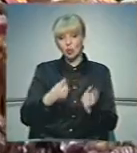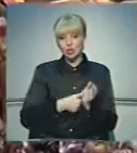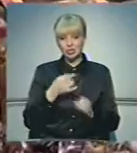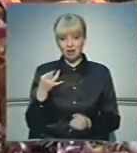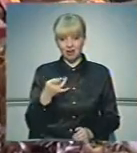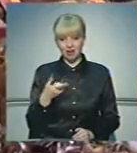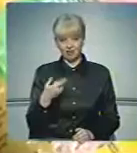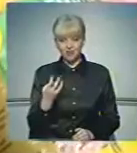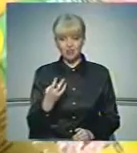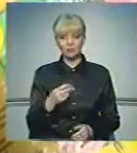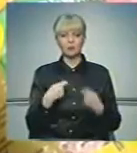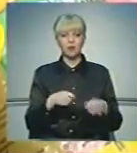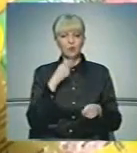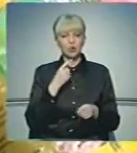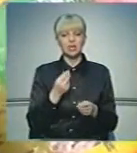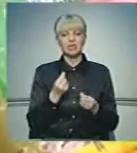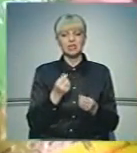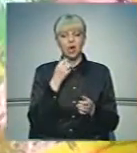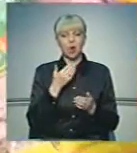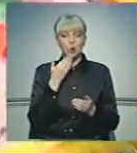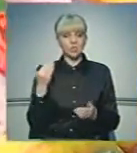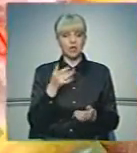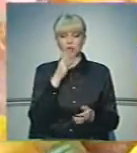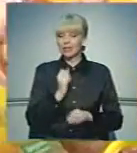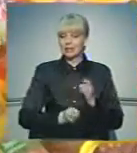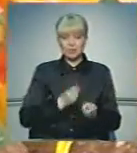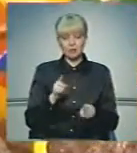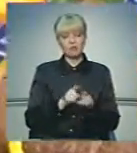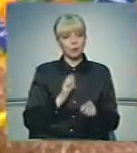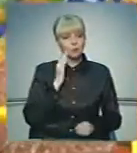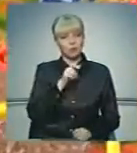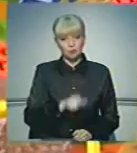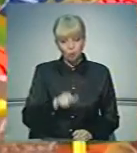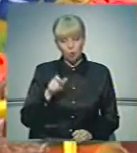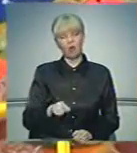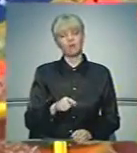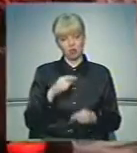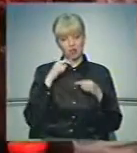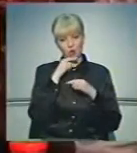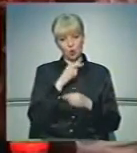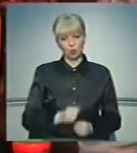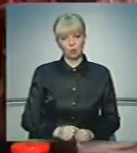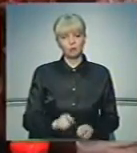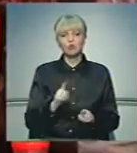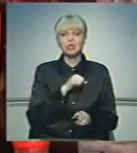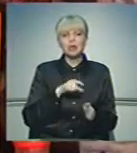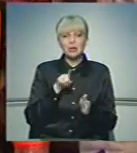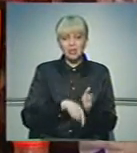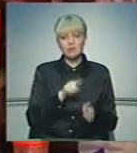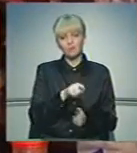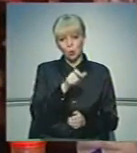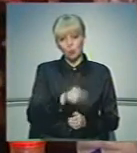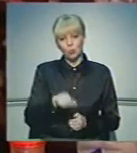гривень. Продавці кажуть, хоча ціни за останній час не змінились, та все ж буковинці економлять. Що найдешевше, те